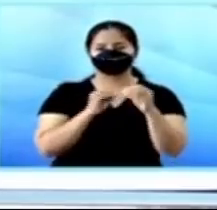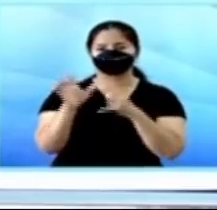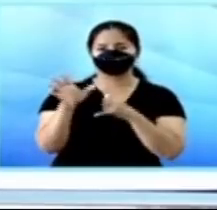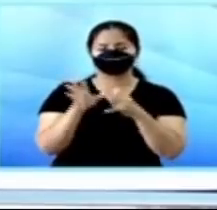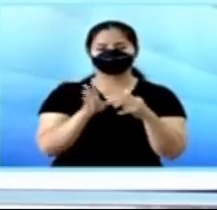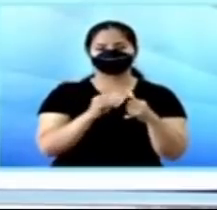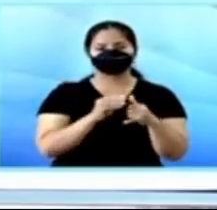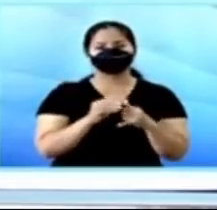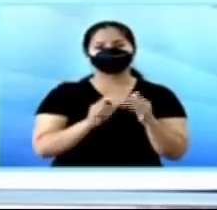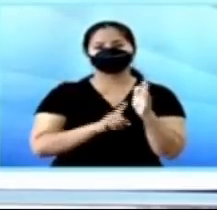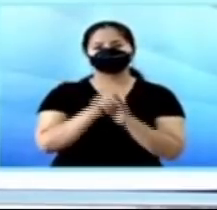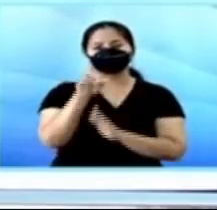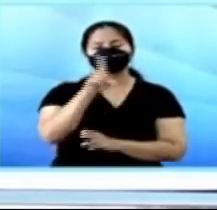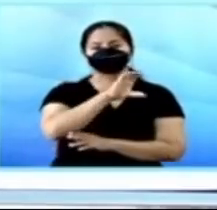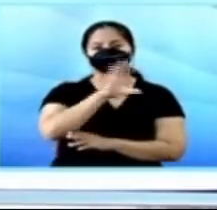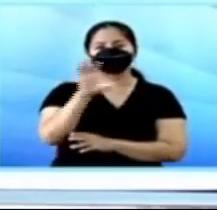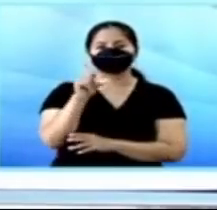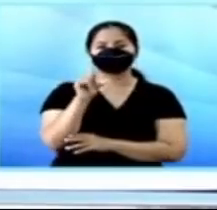ง